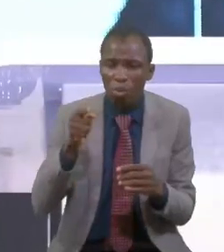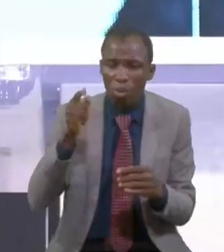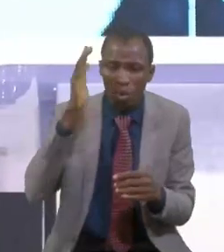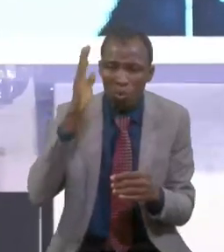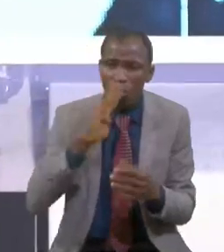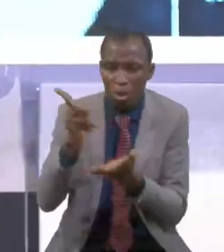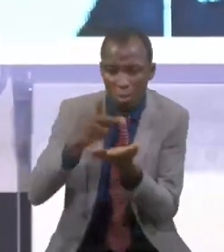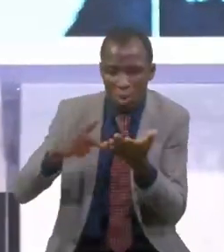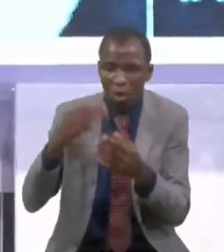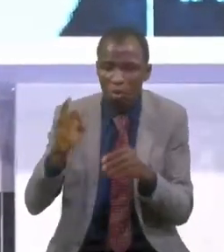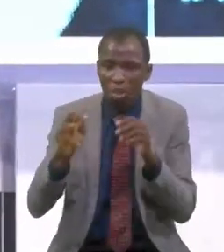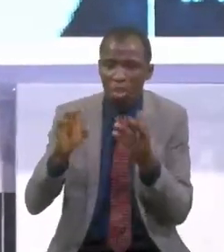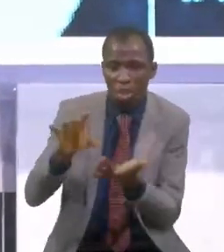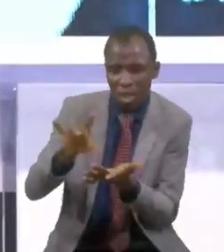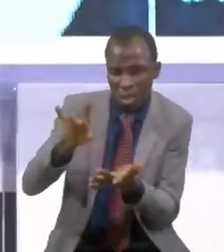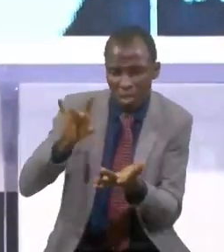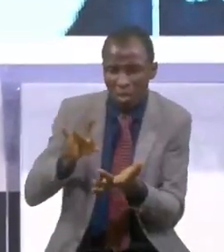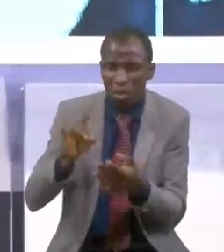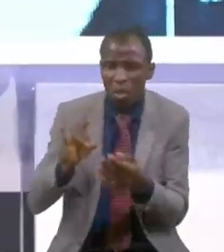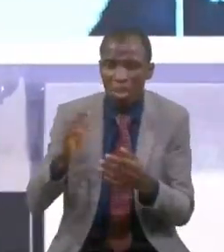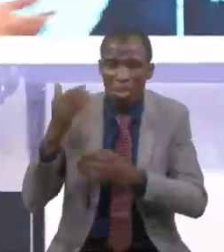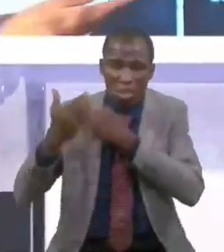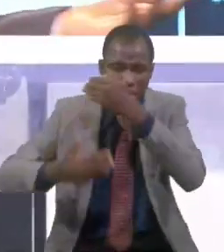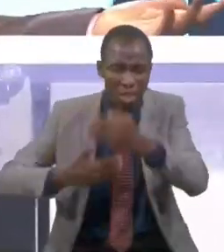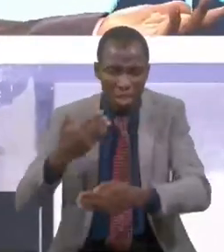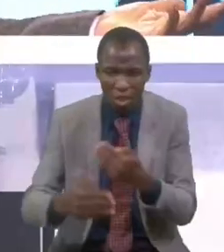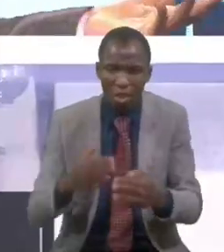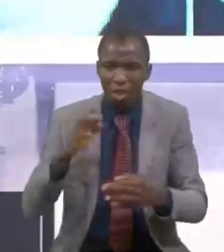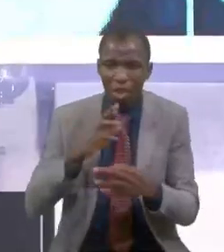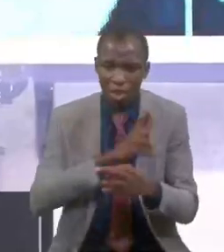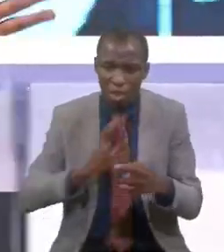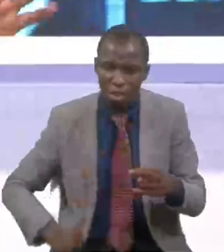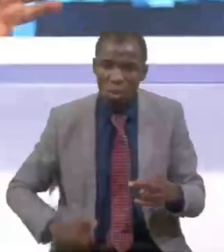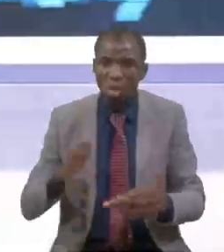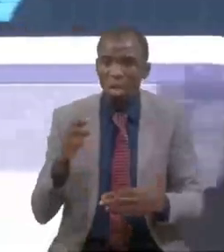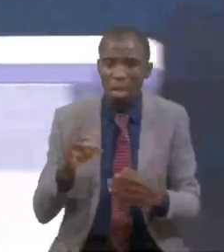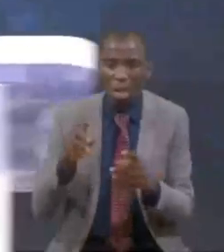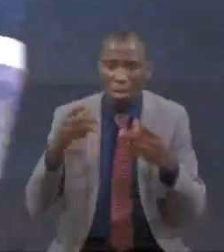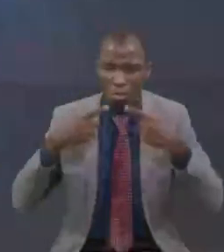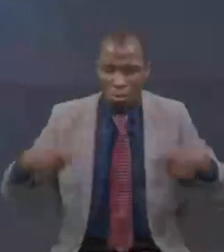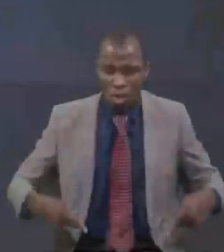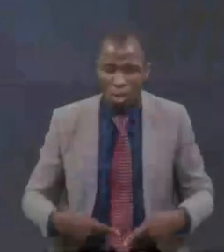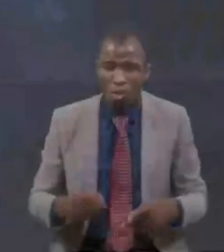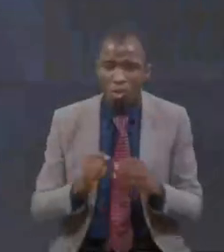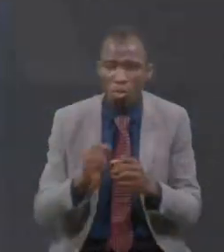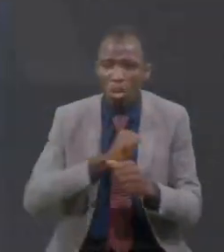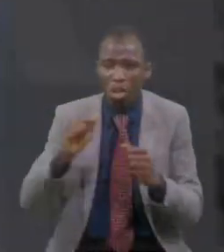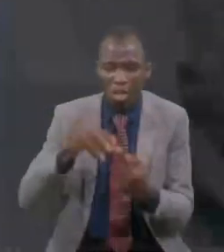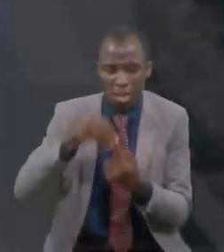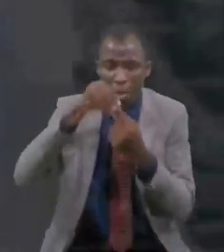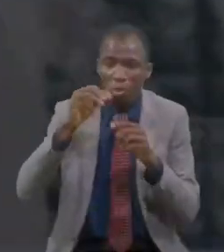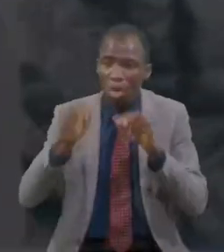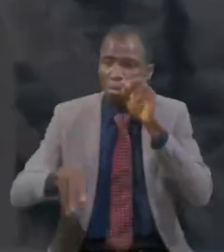la race élue et un sacerdoce royale une nation sainte un peuple